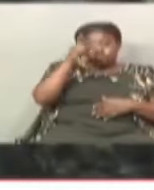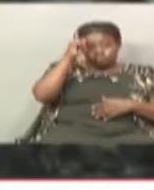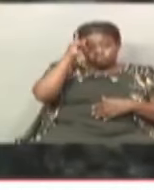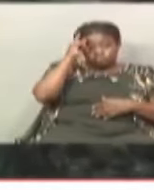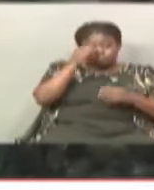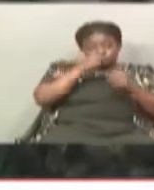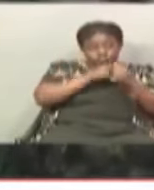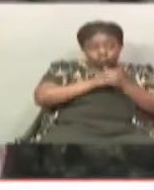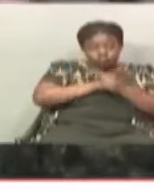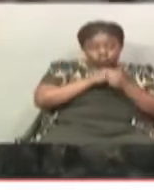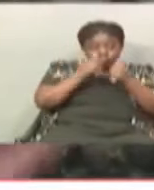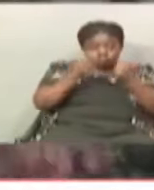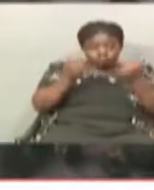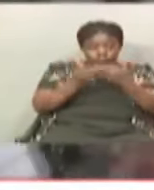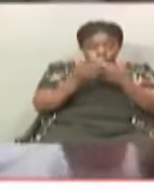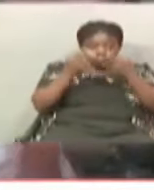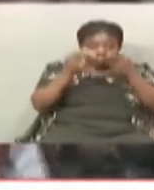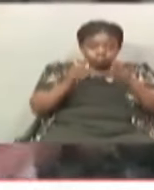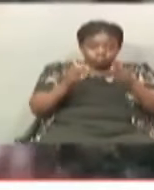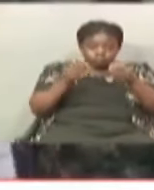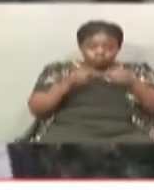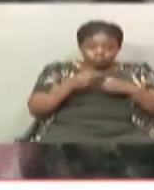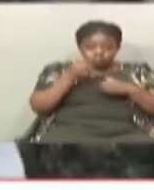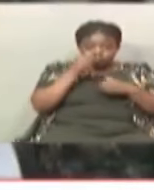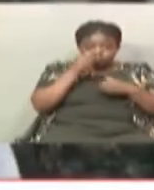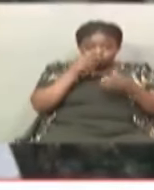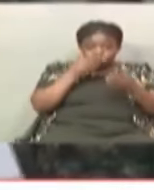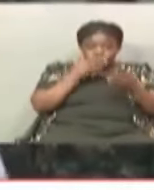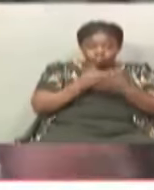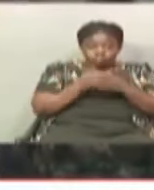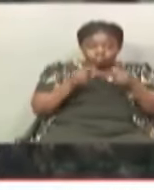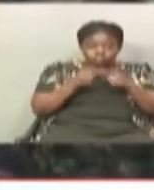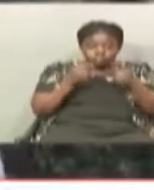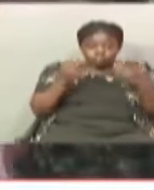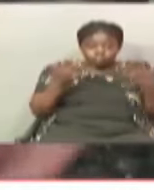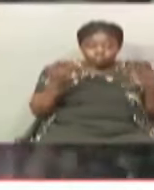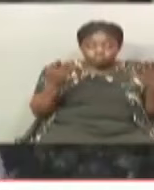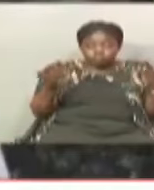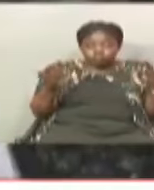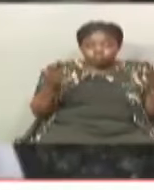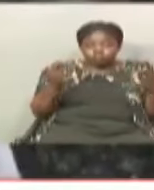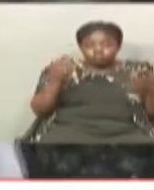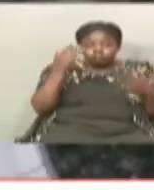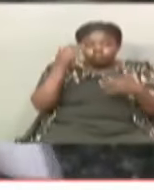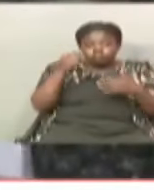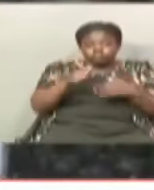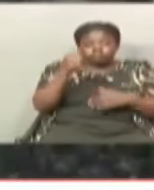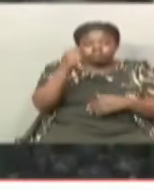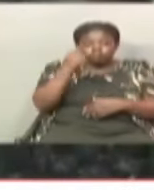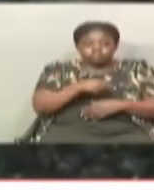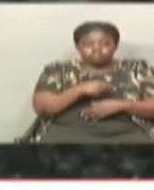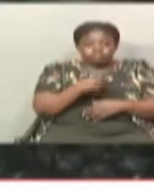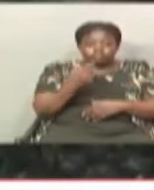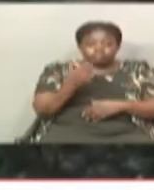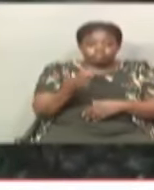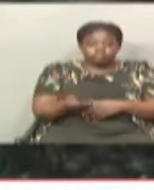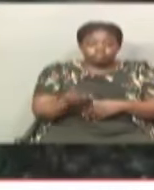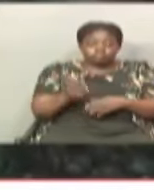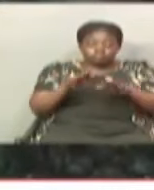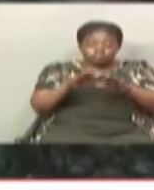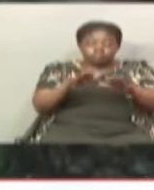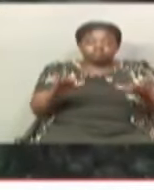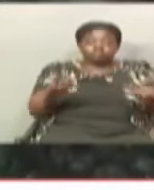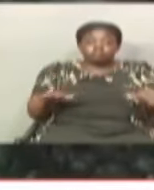bagala abaana buli kimu kyonna batuwa emmere nungi nnyo menu yaffe ekyuka every other day tuyina swimming